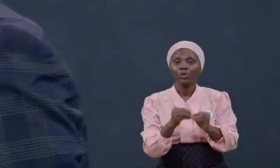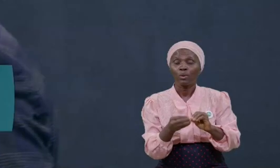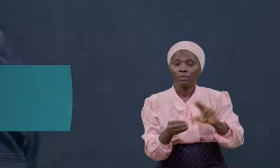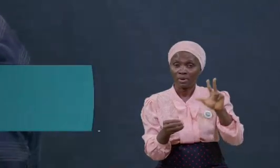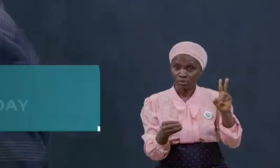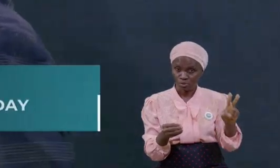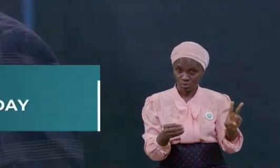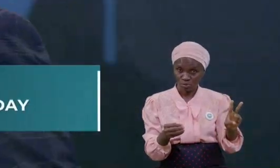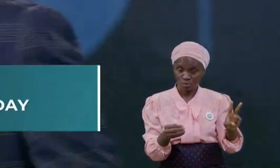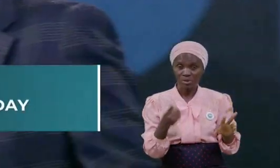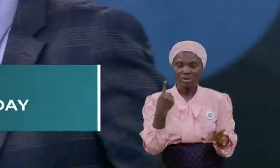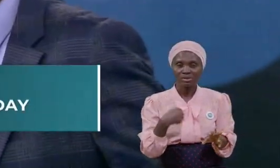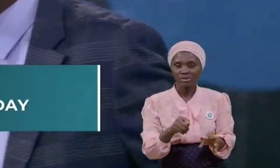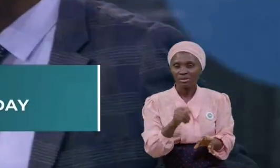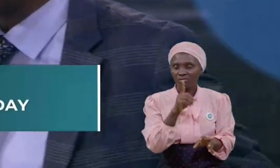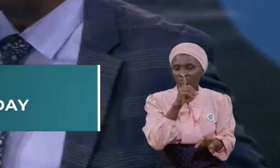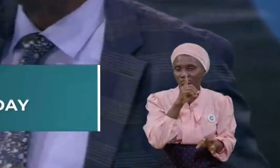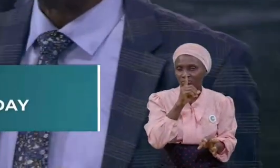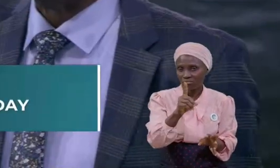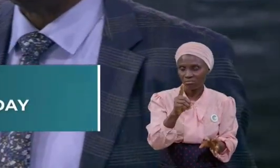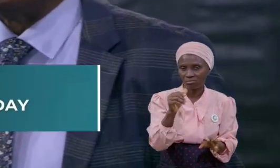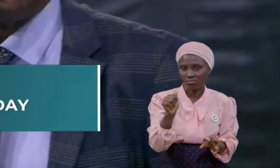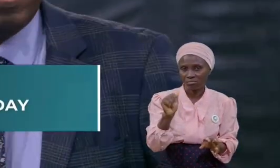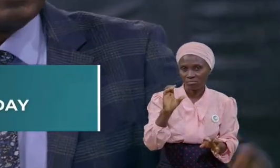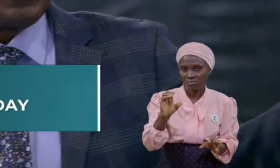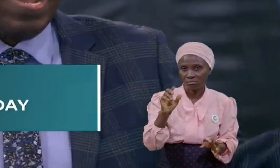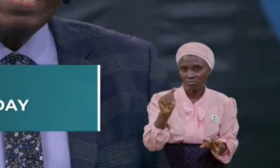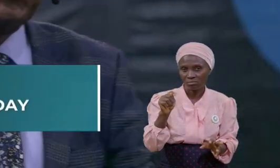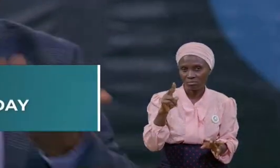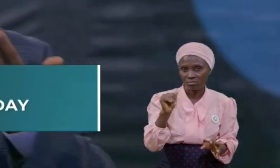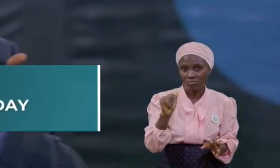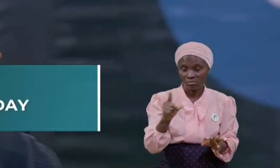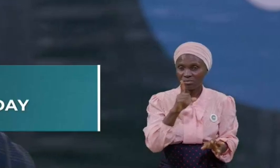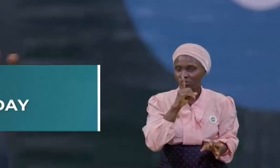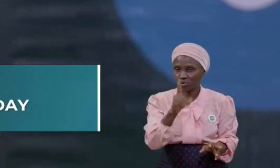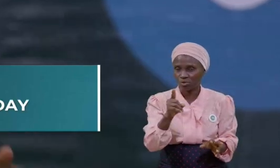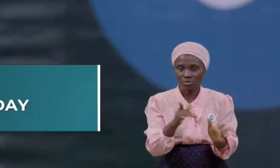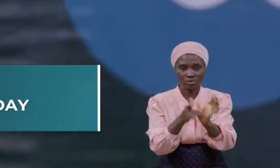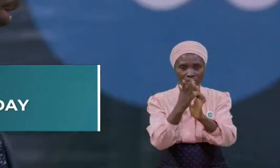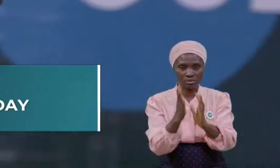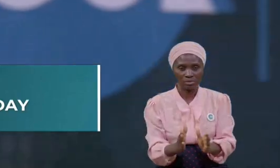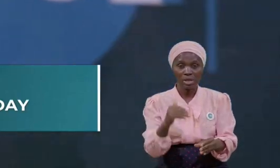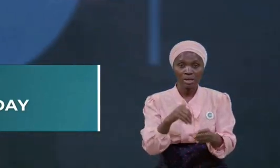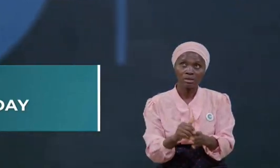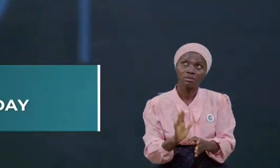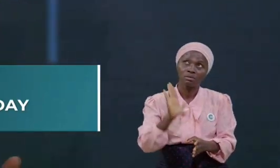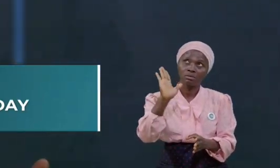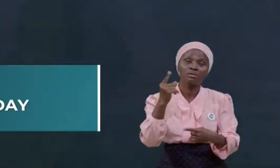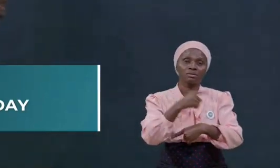Deuxièmement, le chrétien actuel en son jour. Christ est venu.